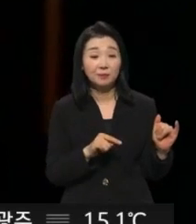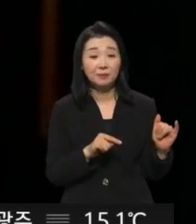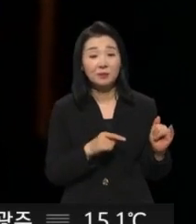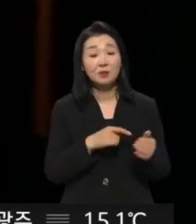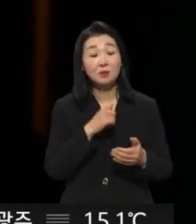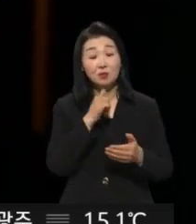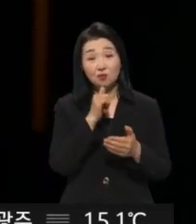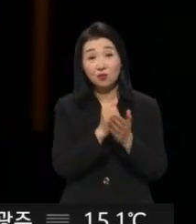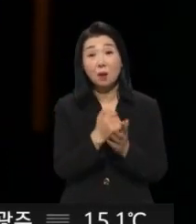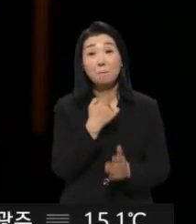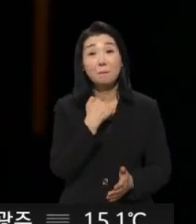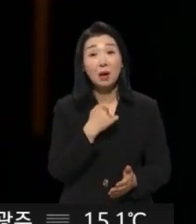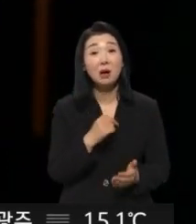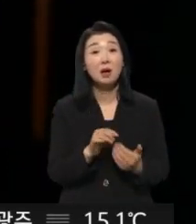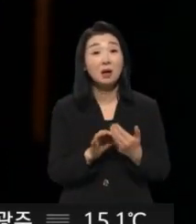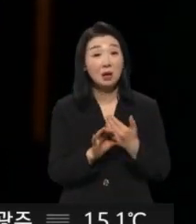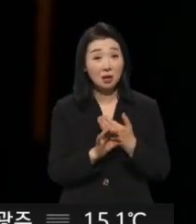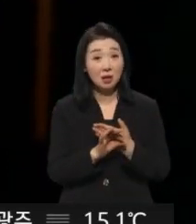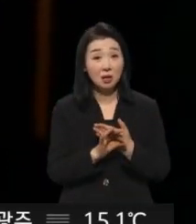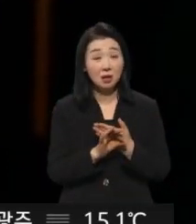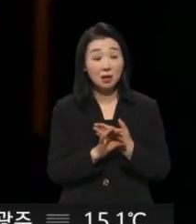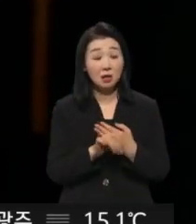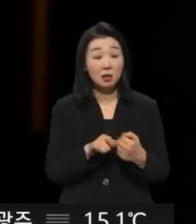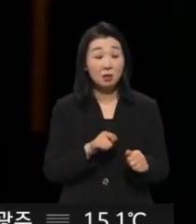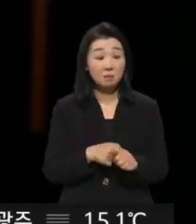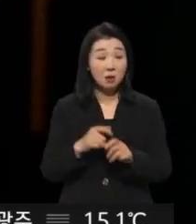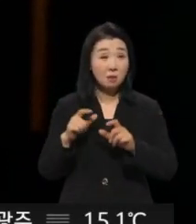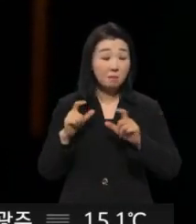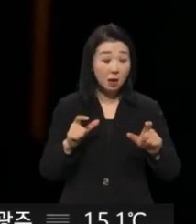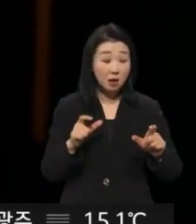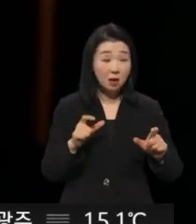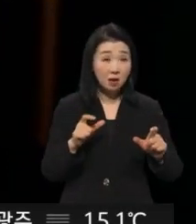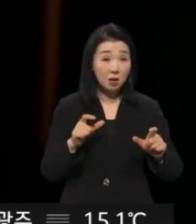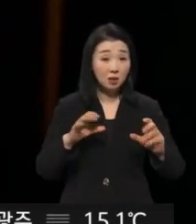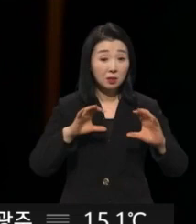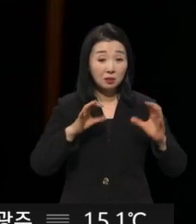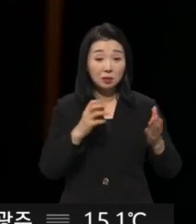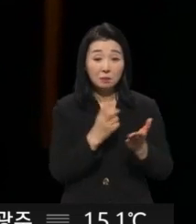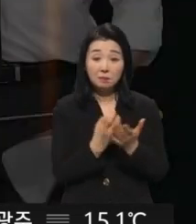죄를 지었으면 벌을 받는 게 세상 이치래더라.